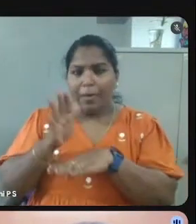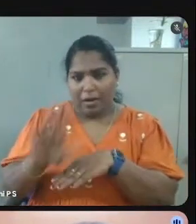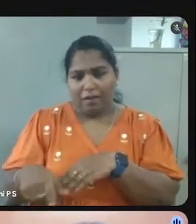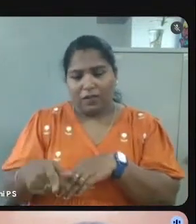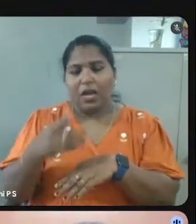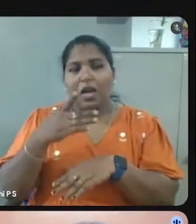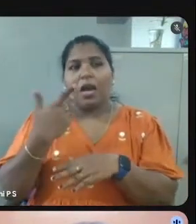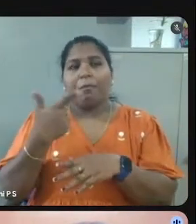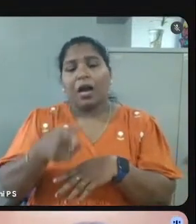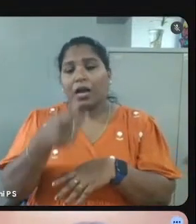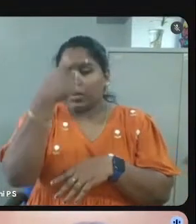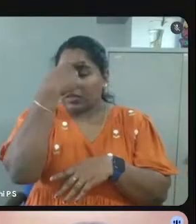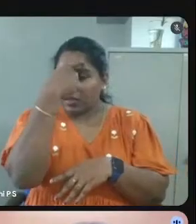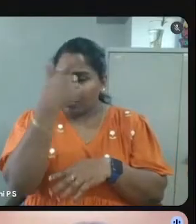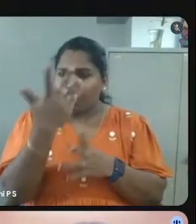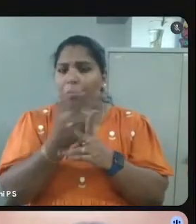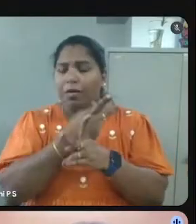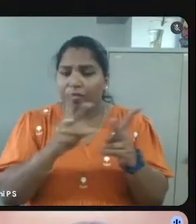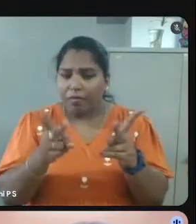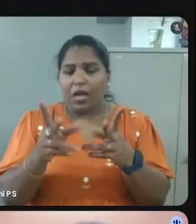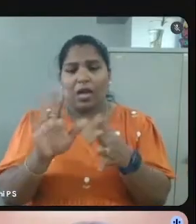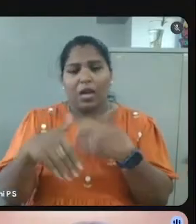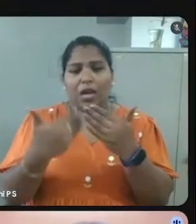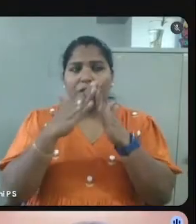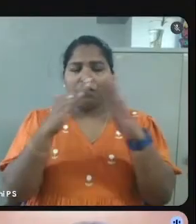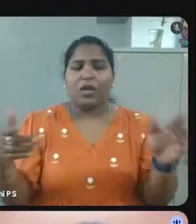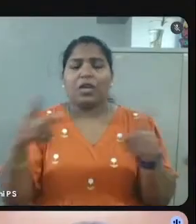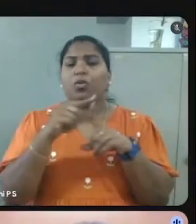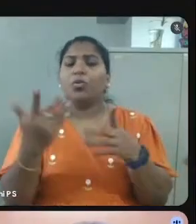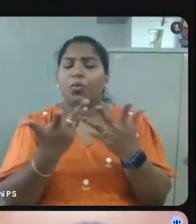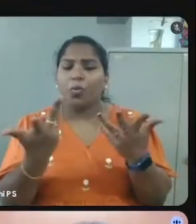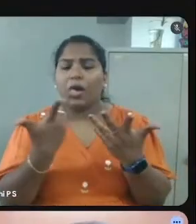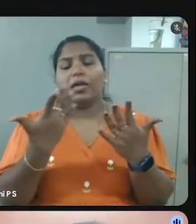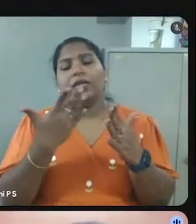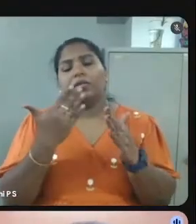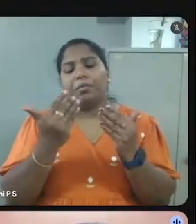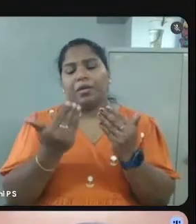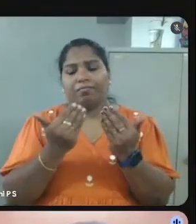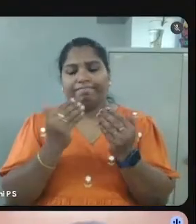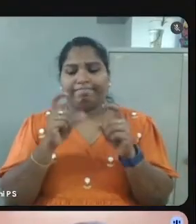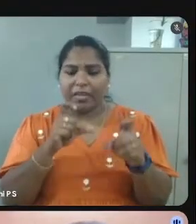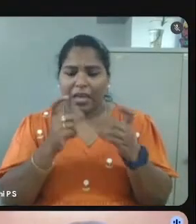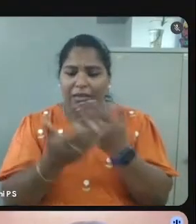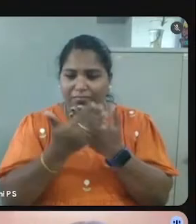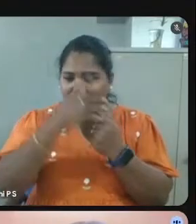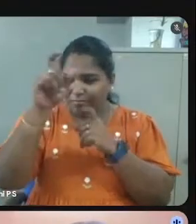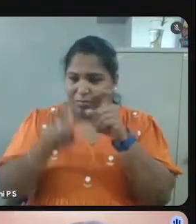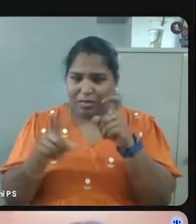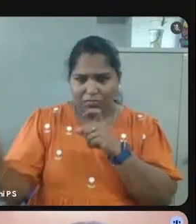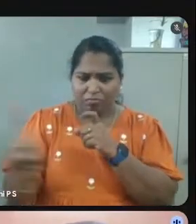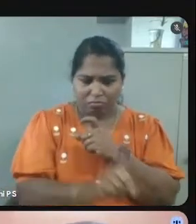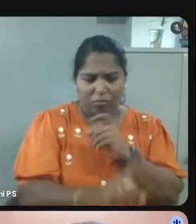സെൻസുവാലിറ്റി പ്രോബ്ലംസ് നമുക്കത് വീട്ടില് എന്തൊക്കെ ചെയ്യാമെന്നോ, കെയർ ടേക്കറിന് എന്തെങ്കിലും ചെയ്യാൻ സാധിക്കുമോ? ഒരു ഓക്യുപേഷണൽ